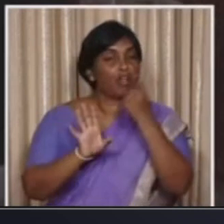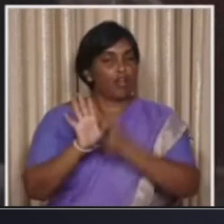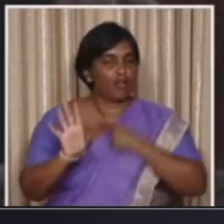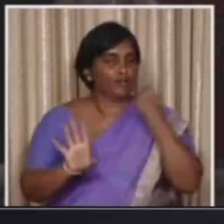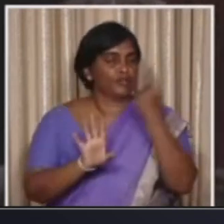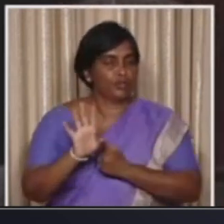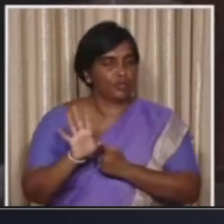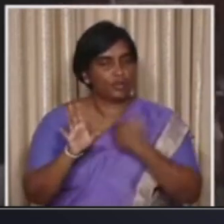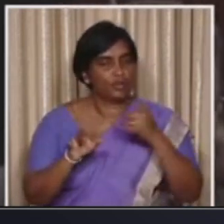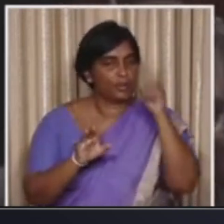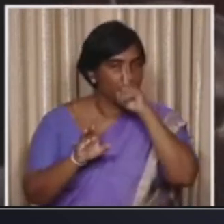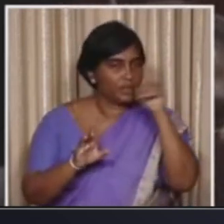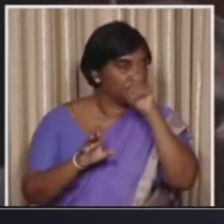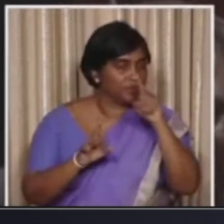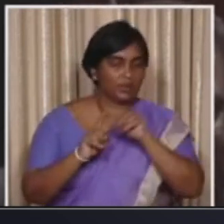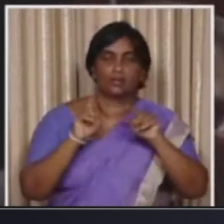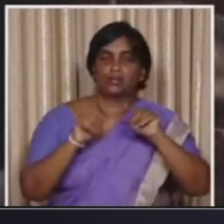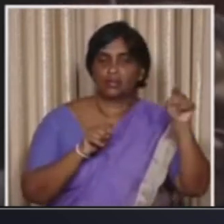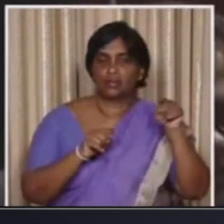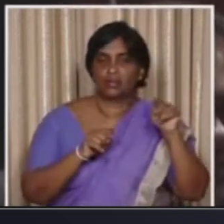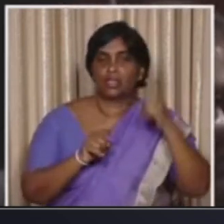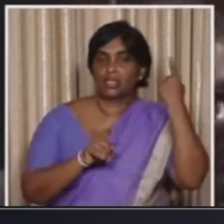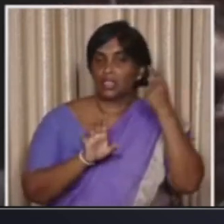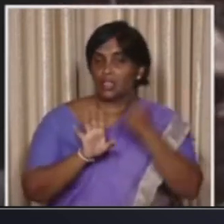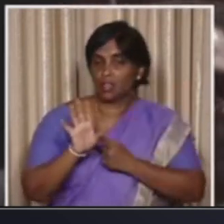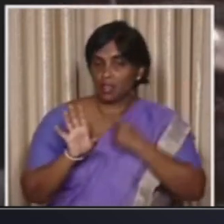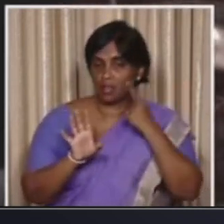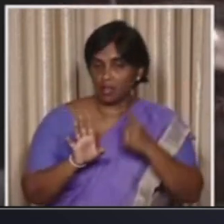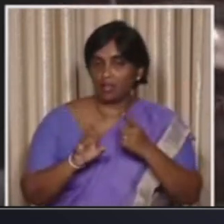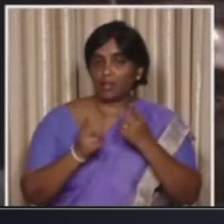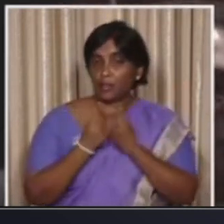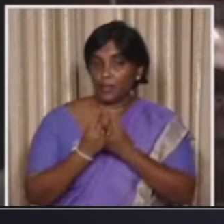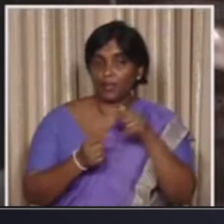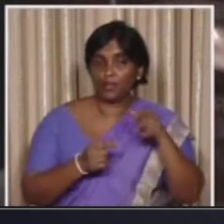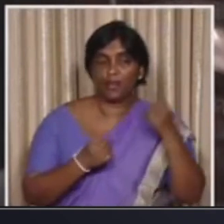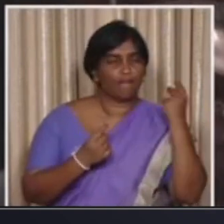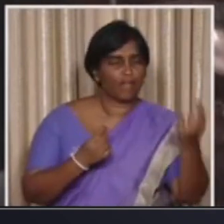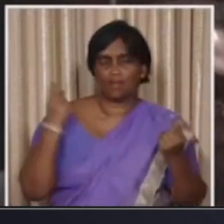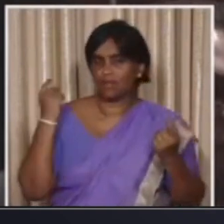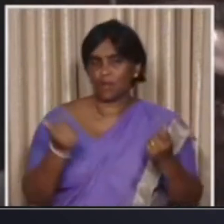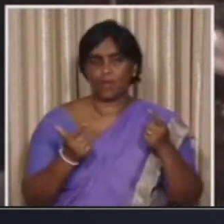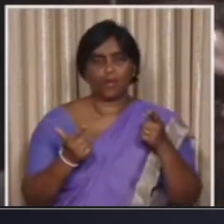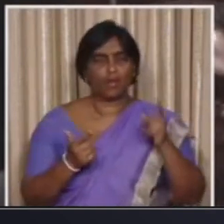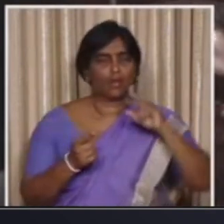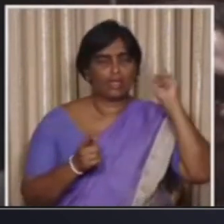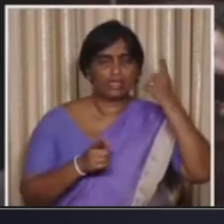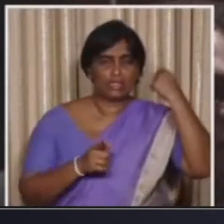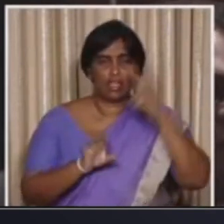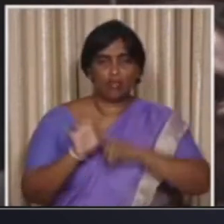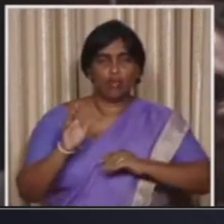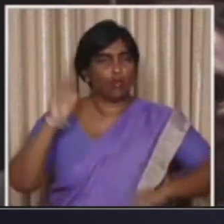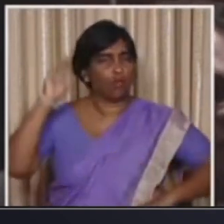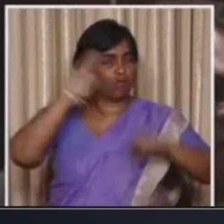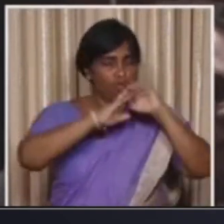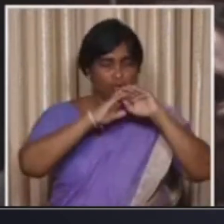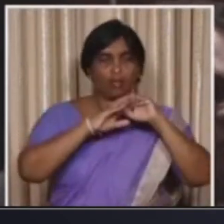අවුරුද්දට හරි මාසෙන් මාසෙට හරි. ගිය අවුරුද්දේ වේගයයි මේ අවුරුද්දේ වේගයයි. ගිය අවුරුද්දේ උපරිමයට ගිහිල්ලා